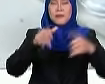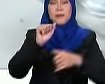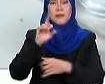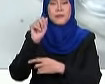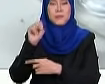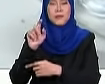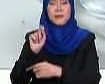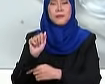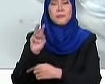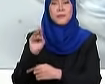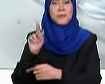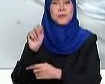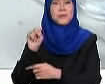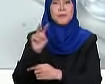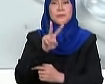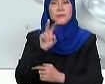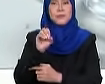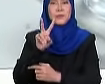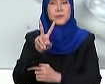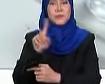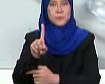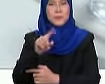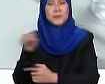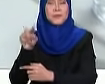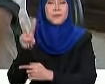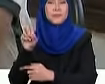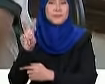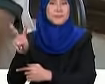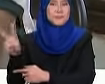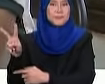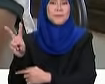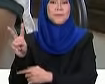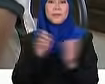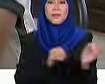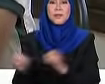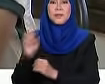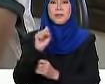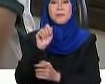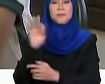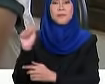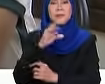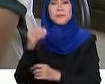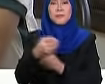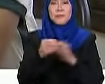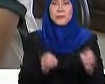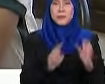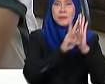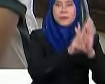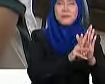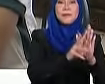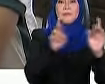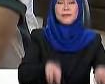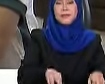Tambunan tahun 2021-2022 Pancuran Safa Tambunan dan pesawat wakil rakyat junta bunandi